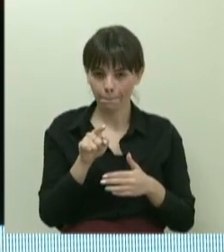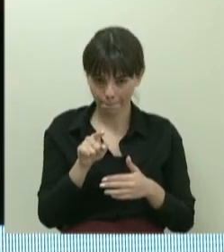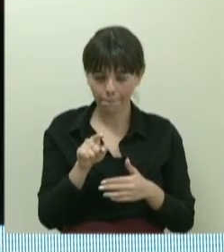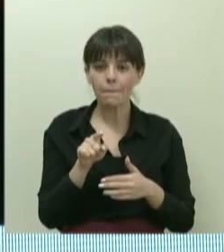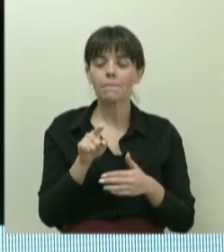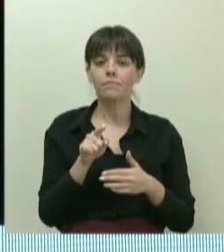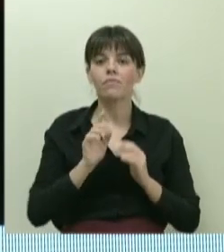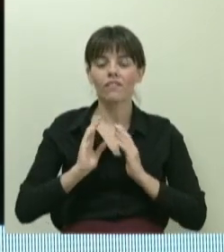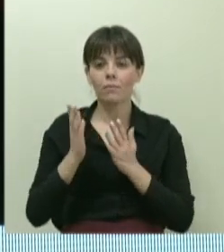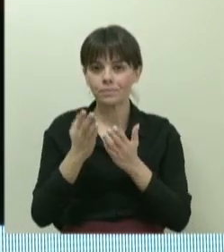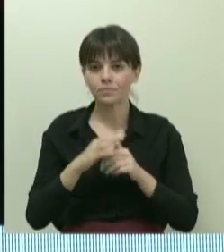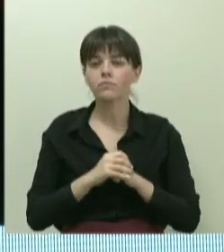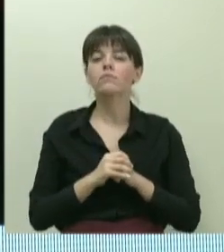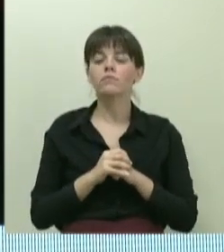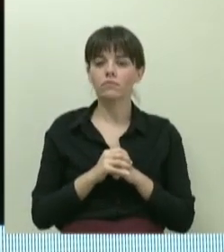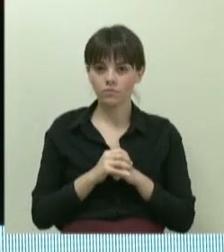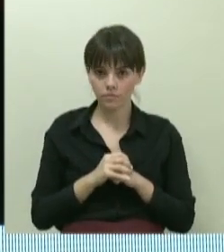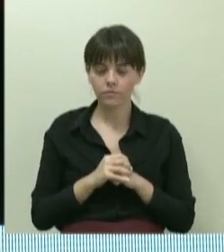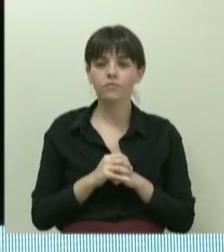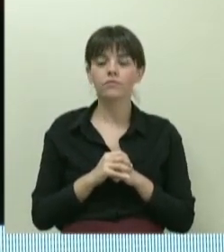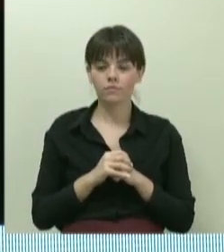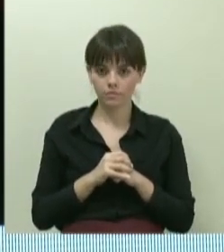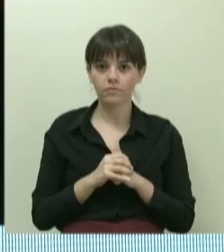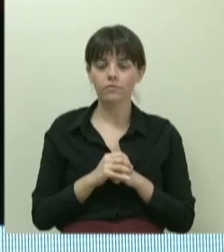Devam. İkinci konuda bu.